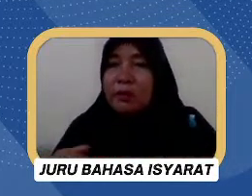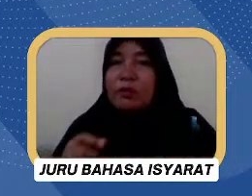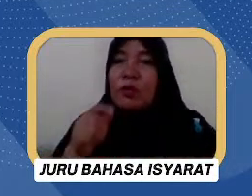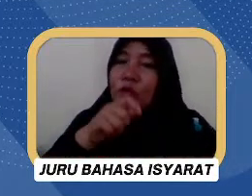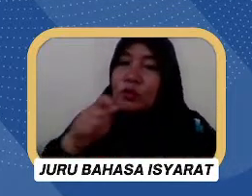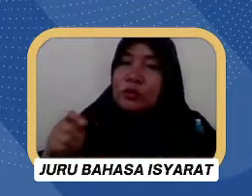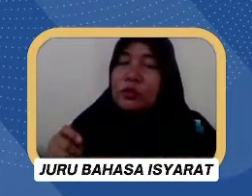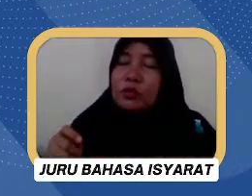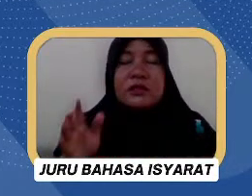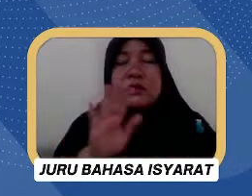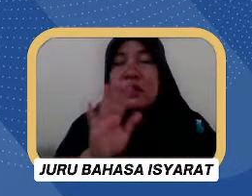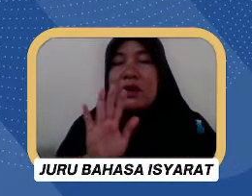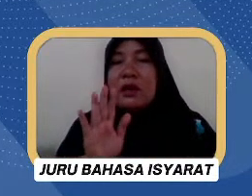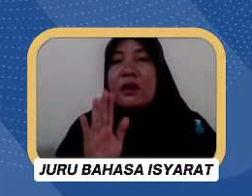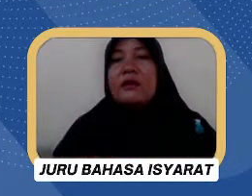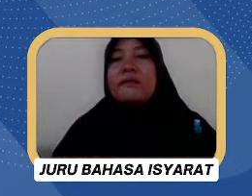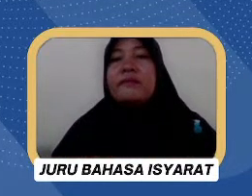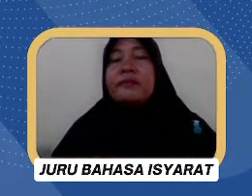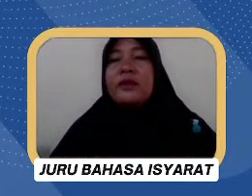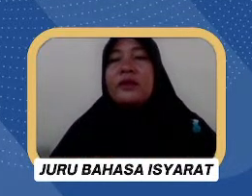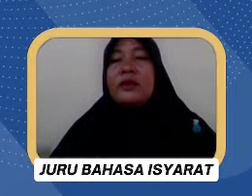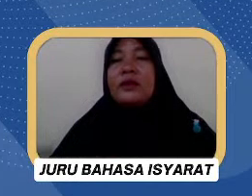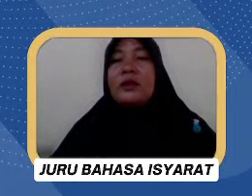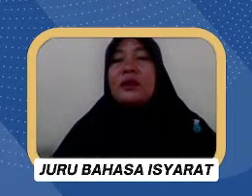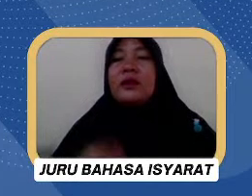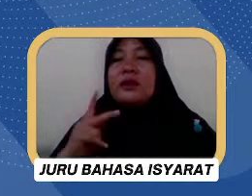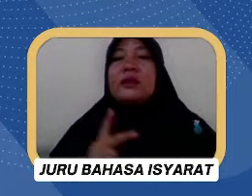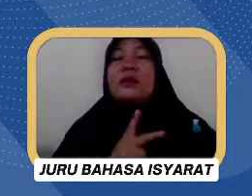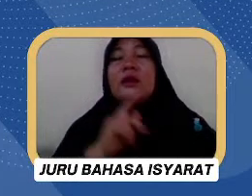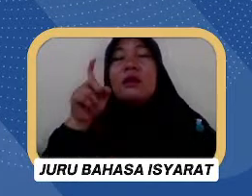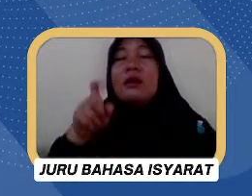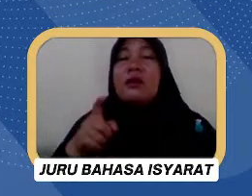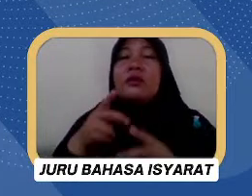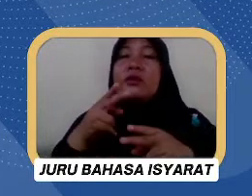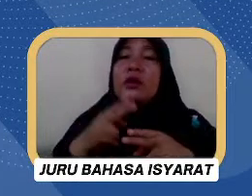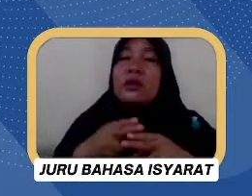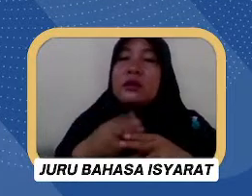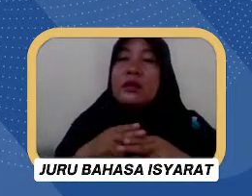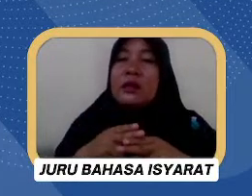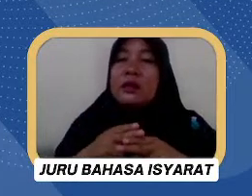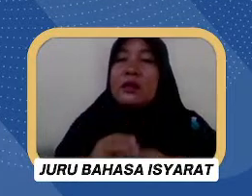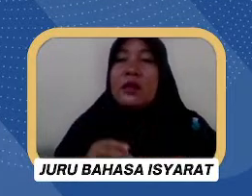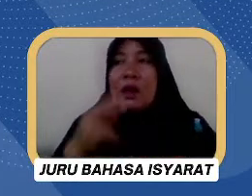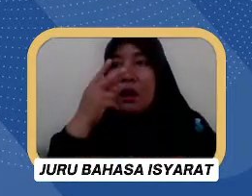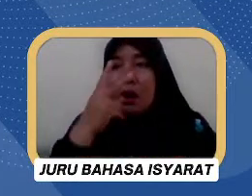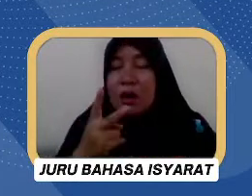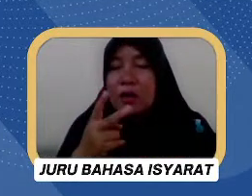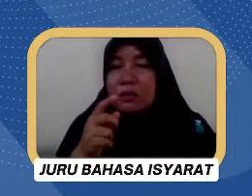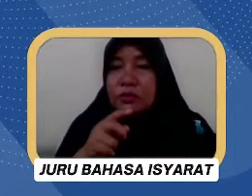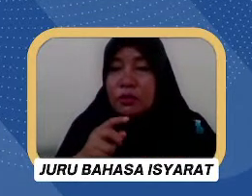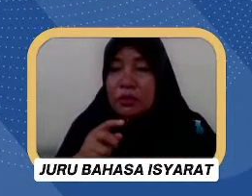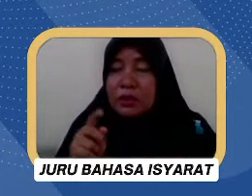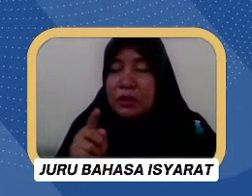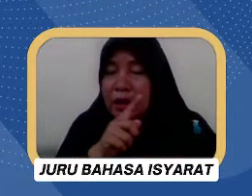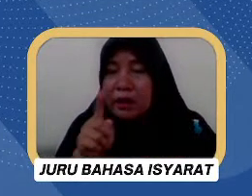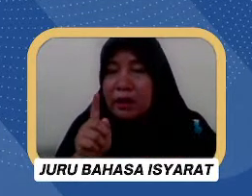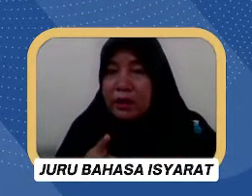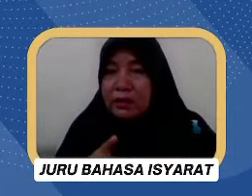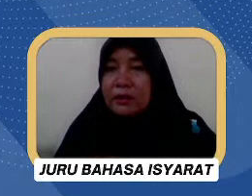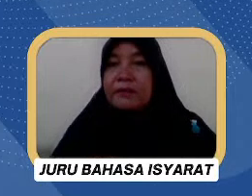ada pertimbangan-pertimbangan moral, pertimbangan-pertimbangan etika, pertimbangan-pertimbangan